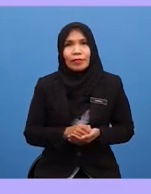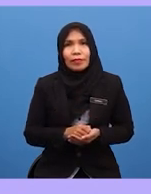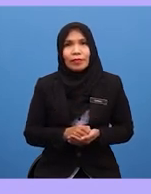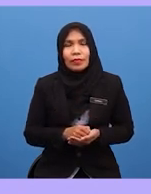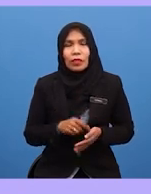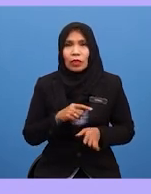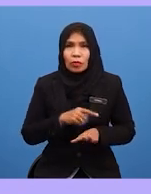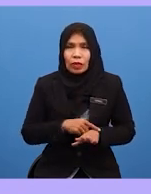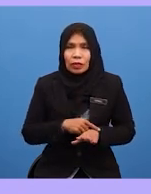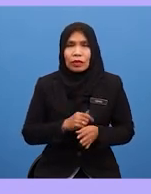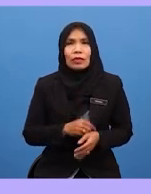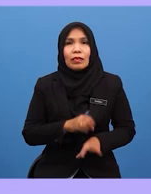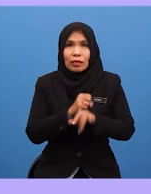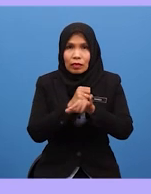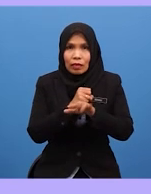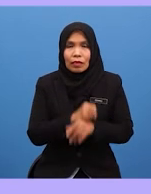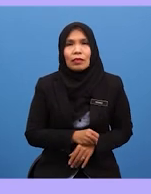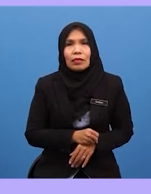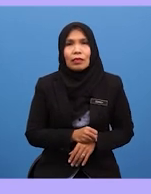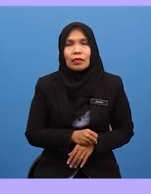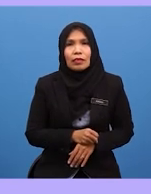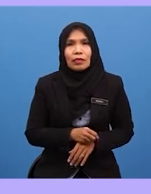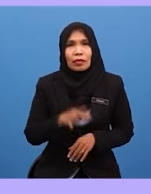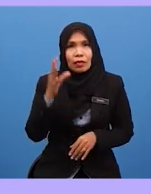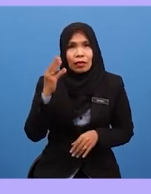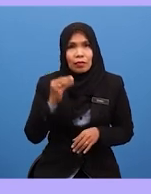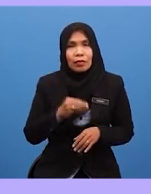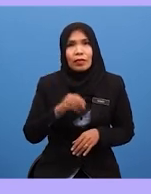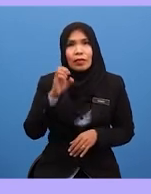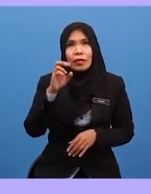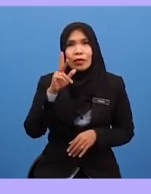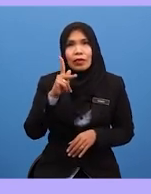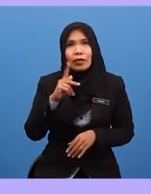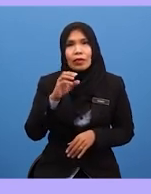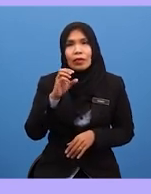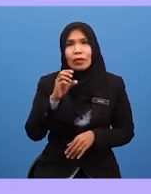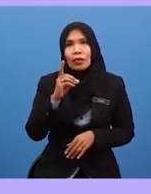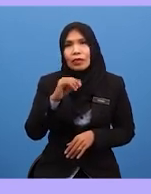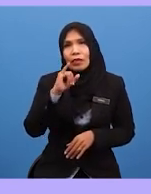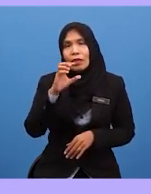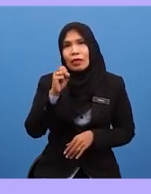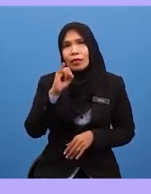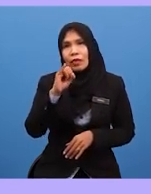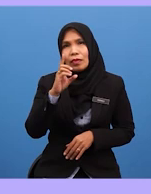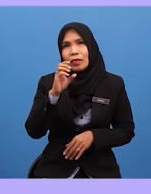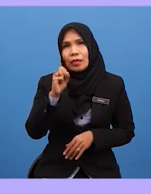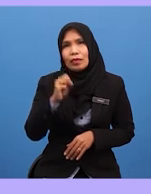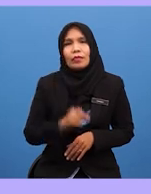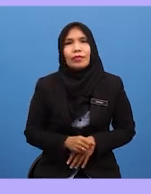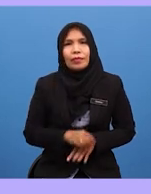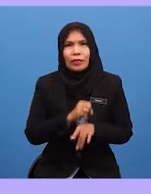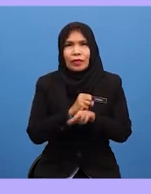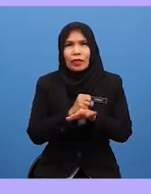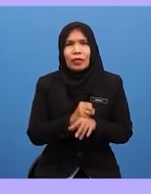Semasa serangga mengalami ekdisis, serangga tersebut akan